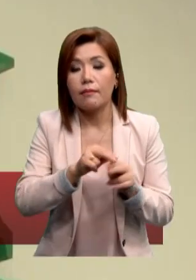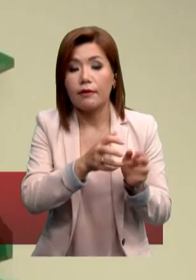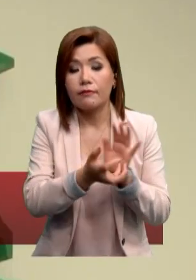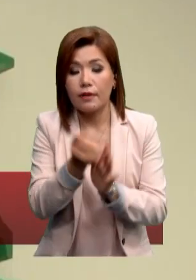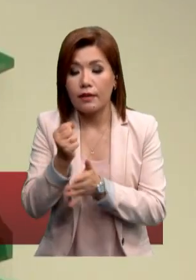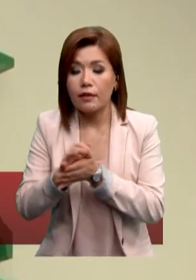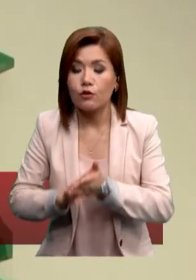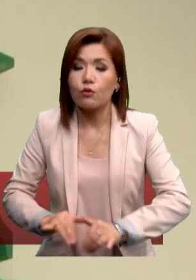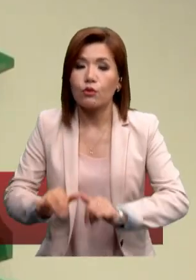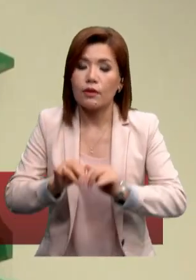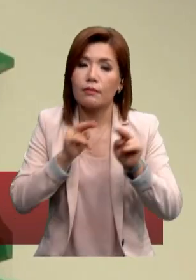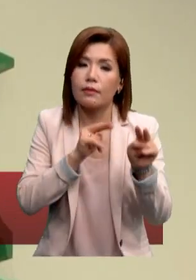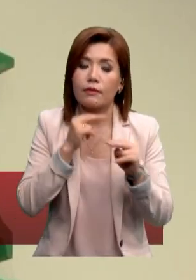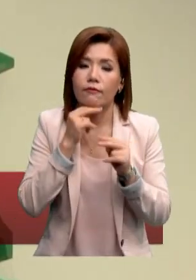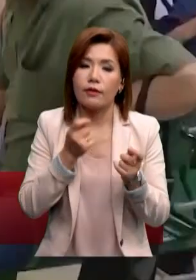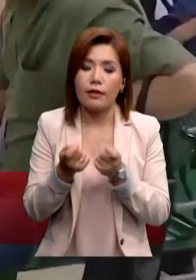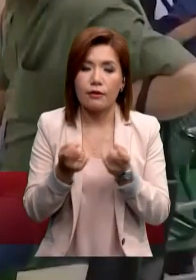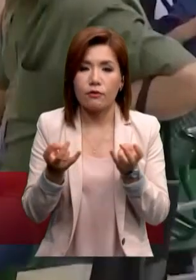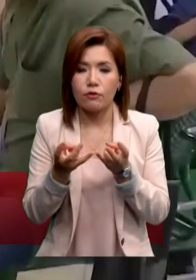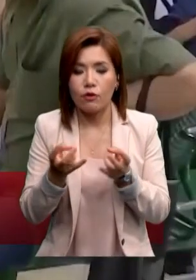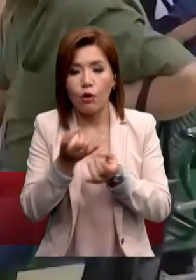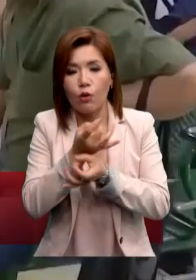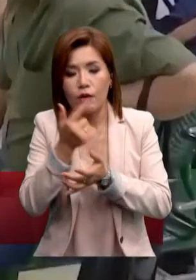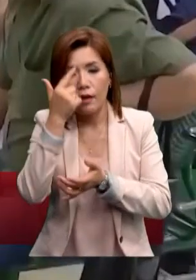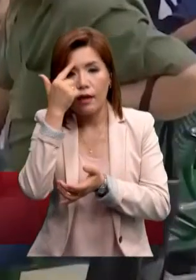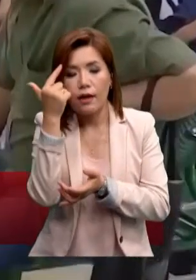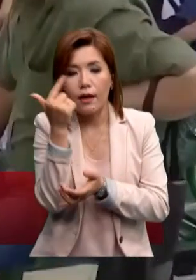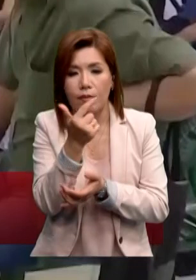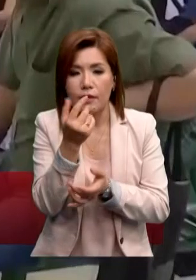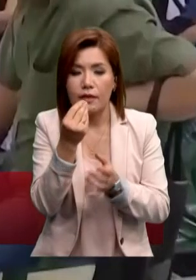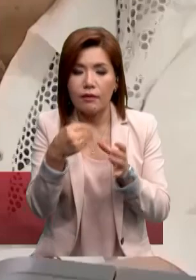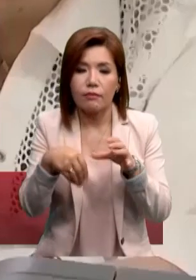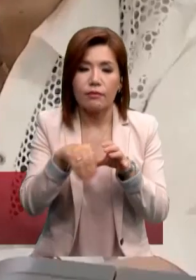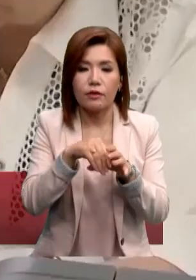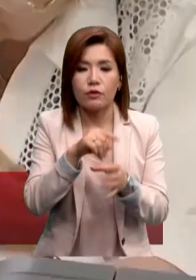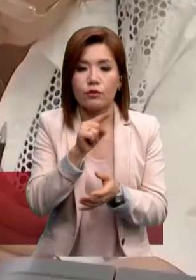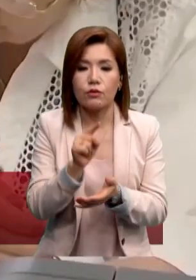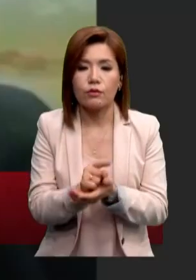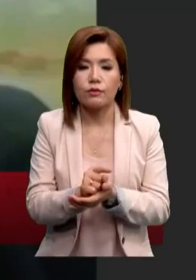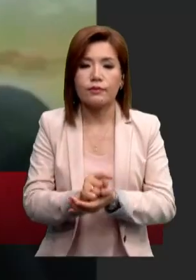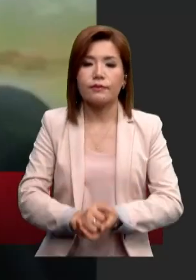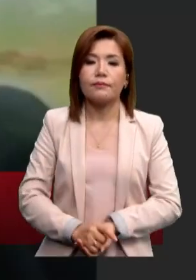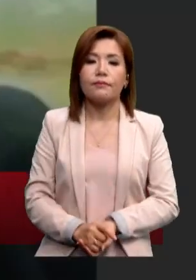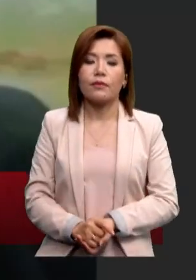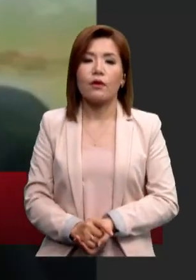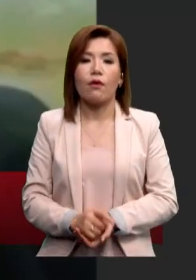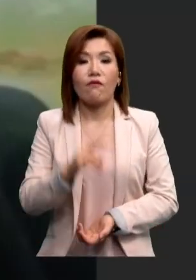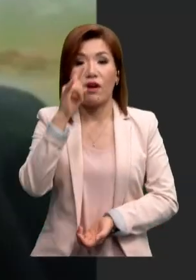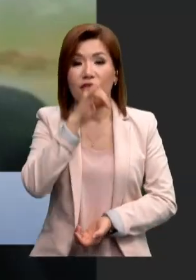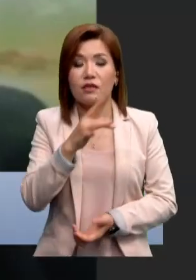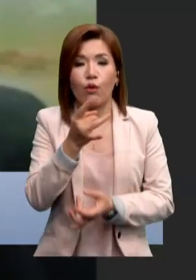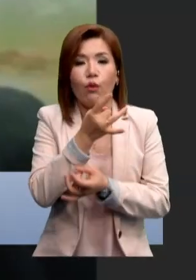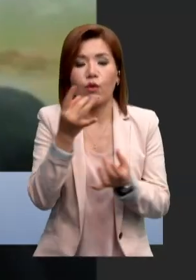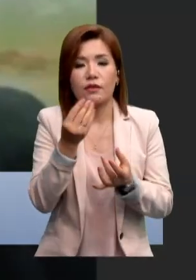деньги Кроме этого казахстанцам нужно прививать культуру грамотного вложения денег у казахстанцев нету